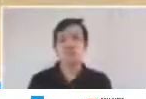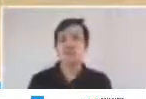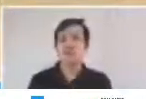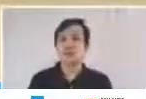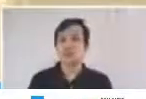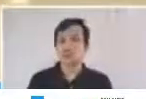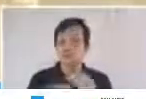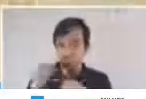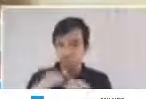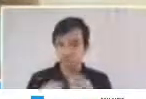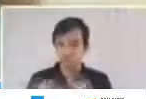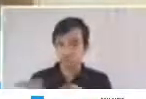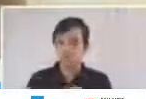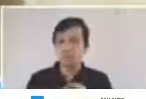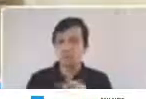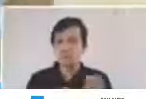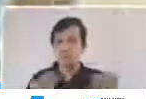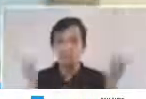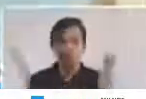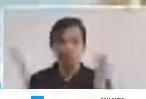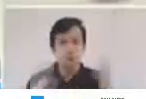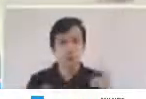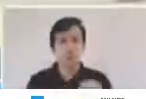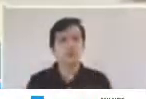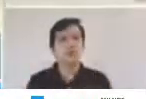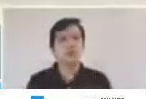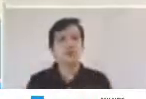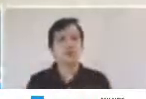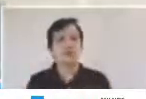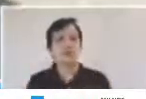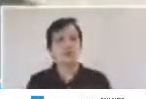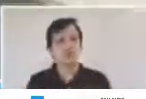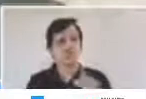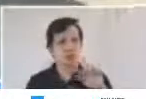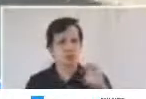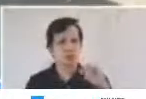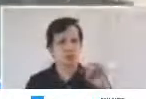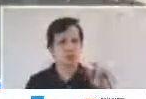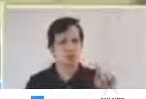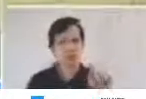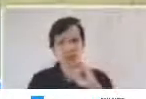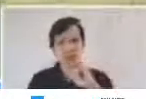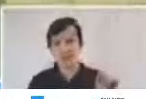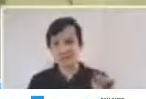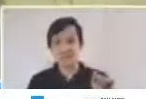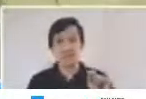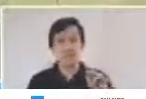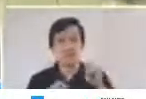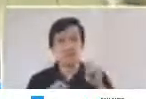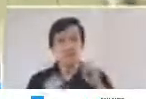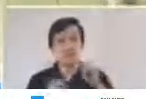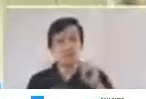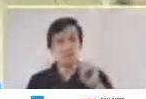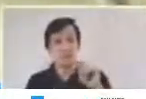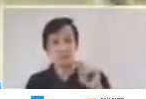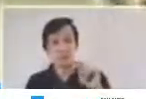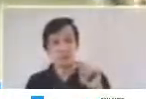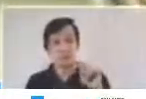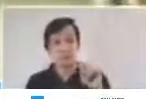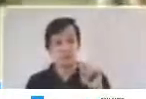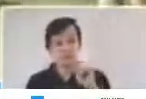the employer and the workers, comply with our protocols. Kahapon, sir, open na rin po